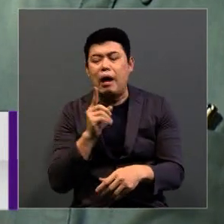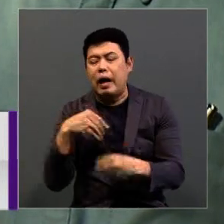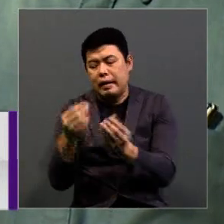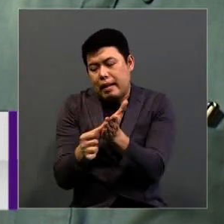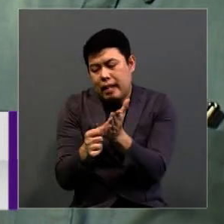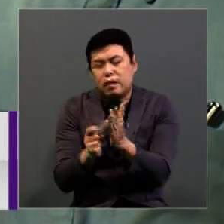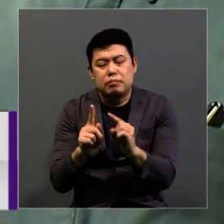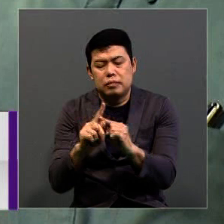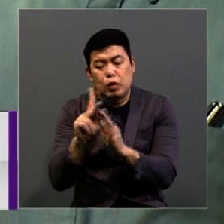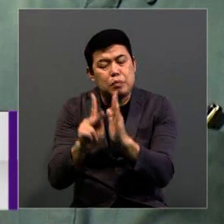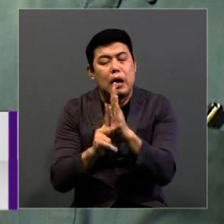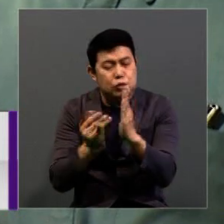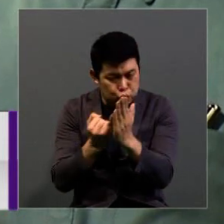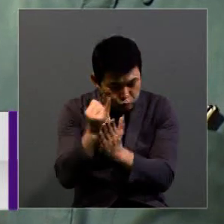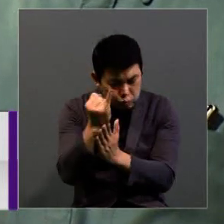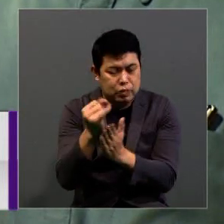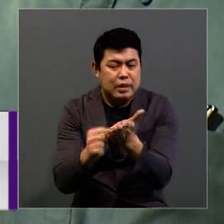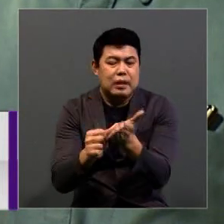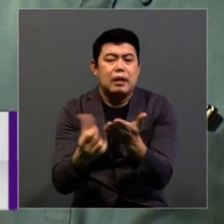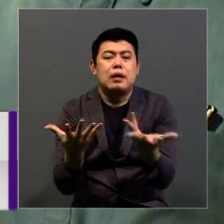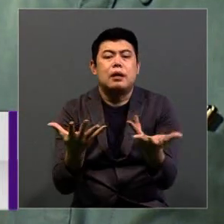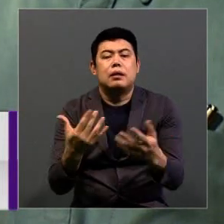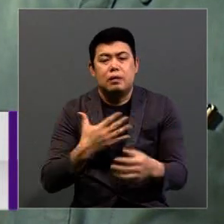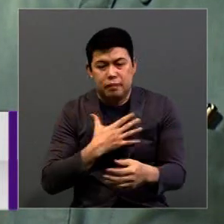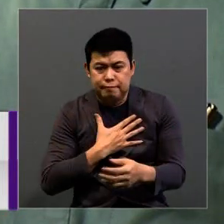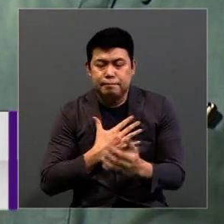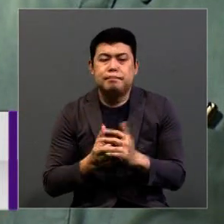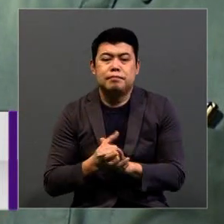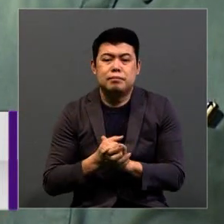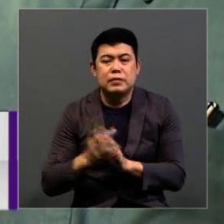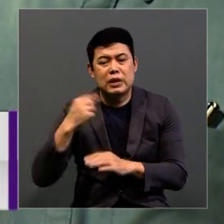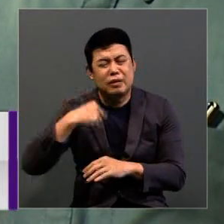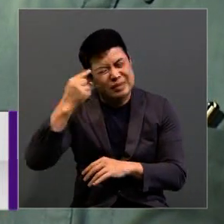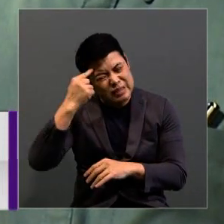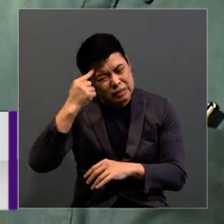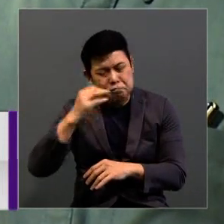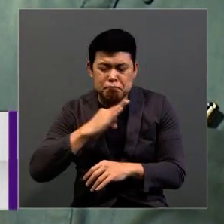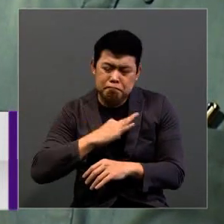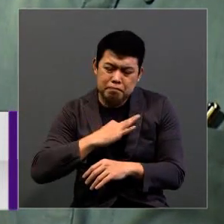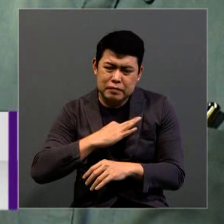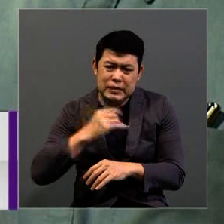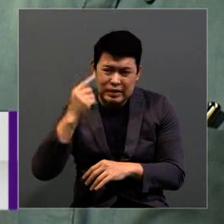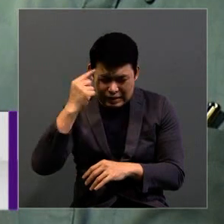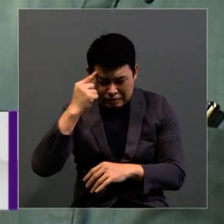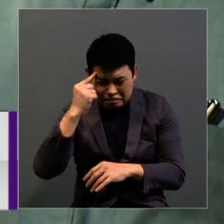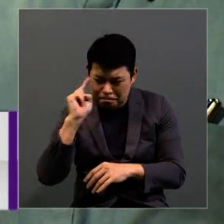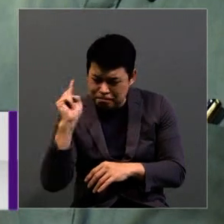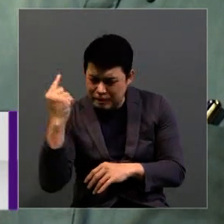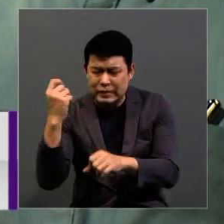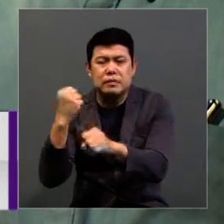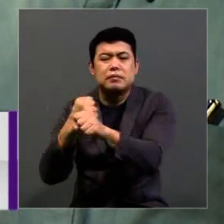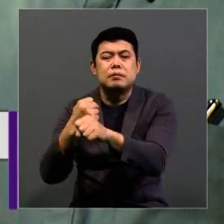มันถูกกฎหมายซะอันนี้ผิดอีกเรื่องนึงนะครับผมว่าบางทีเราก็ต้องคิดในเชิงให้มัน tactical